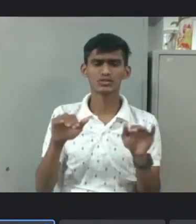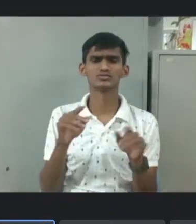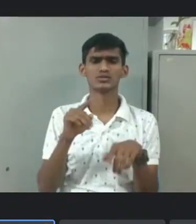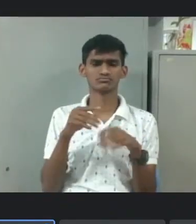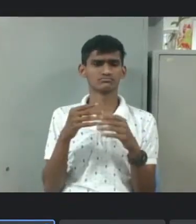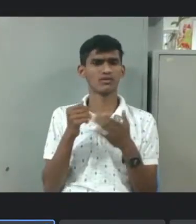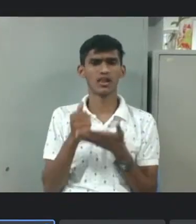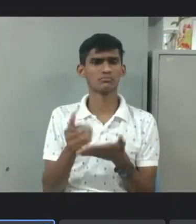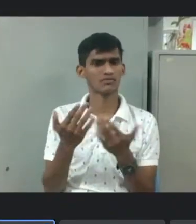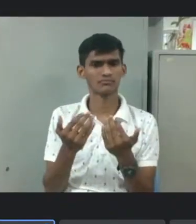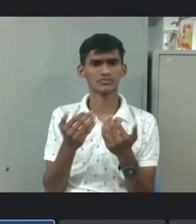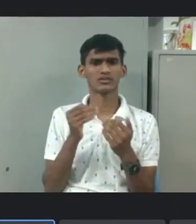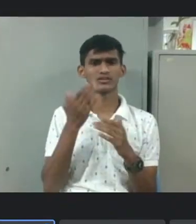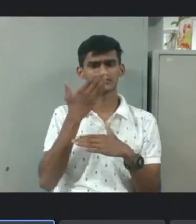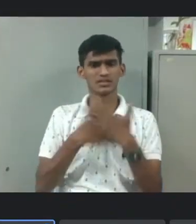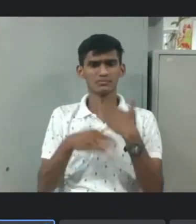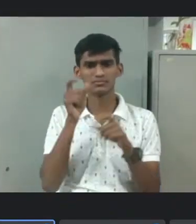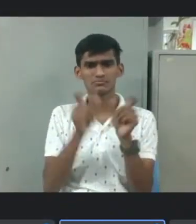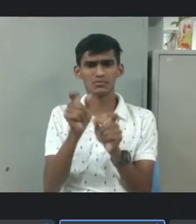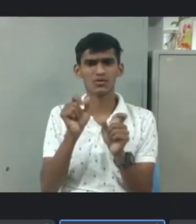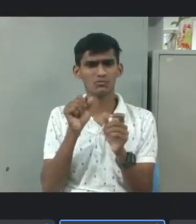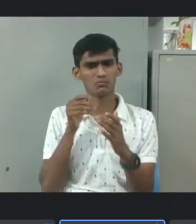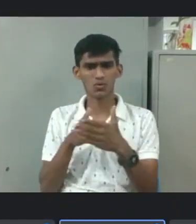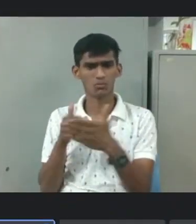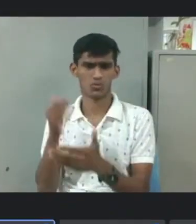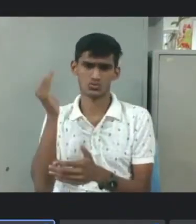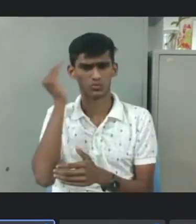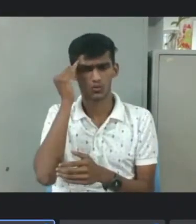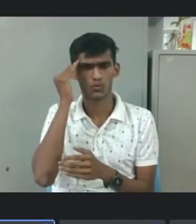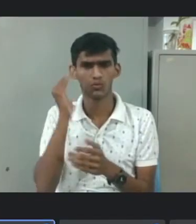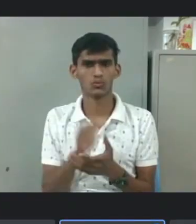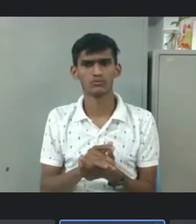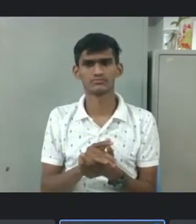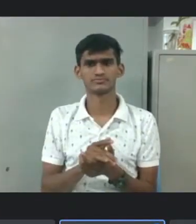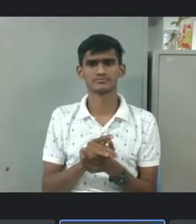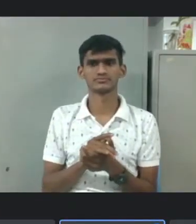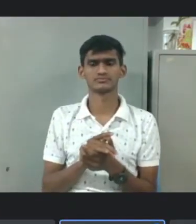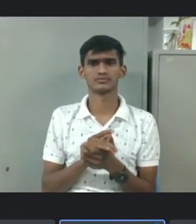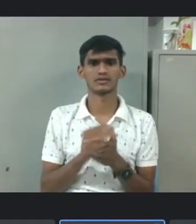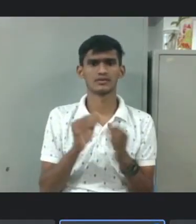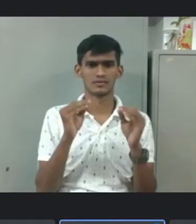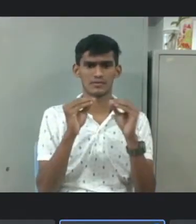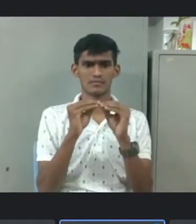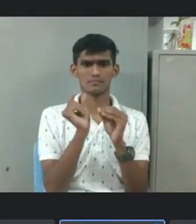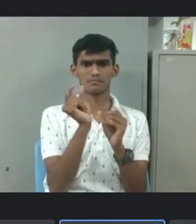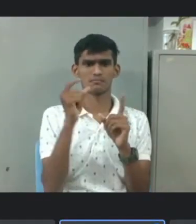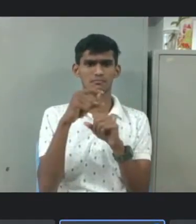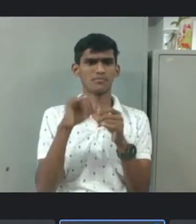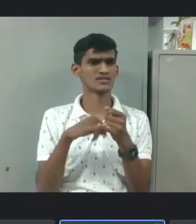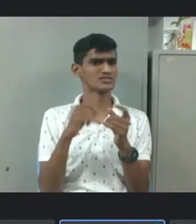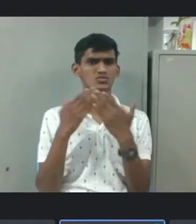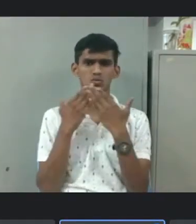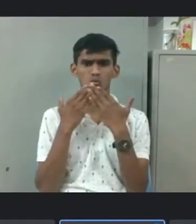മക്കളെ പ്രയാസം നമ്മൾ കാണുന്നതാണല്ലോ. അപ്പൊ അതിന് വേണ്ടിയിട്ടാണ്. സ്കൂളും നിങ്ങളുടെ അടുത്തില്ലെന്നാണോ അമ്മ പറഞ്ഞ? ബഡ്